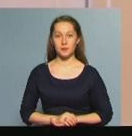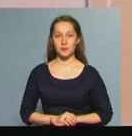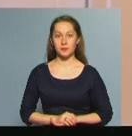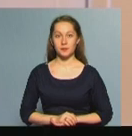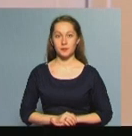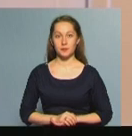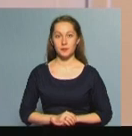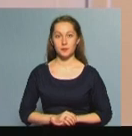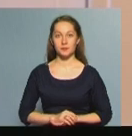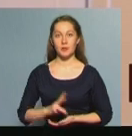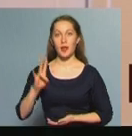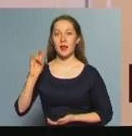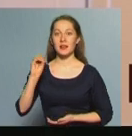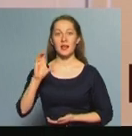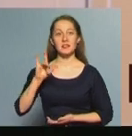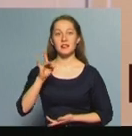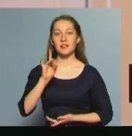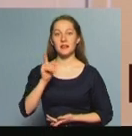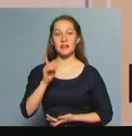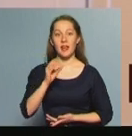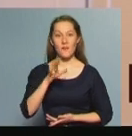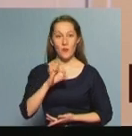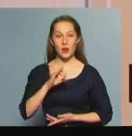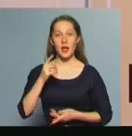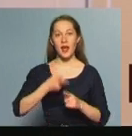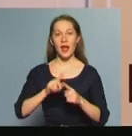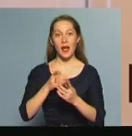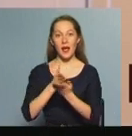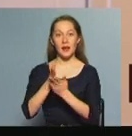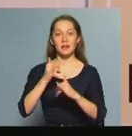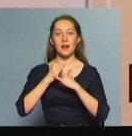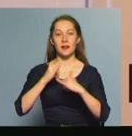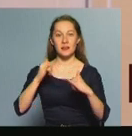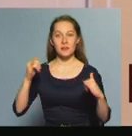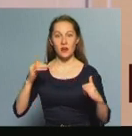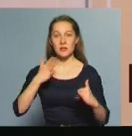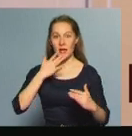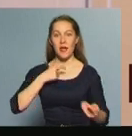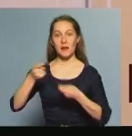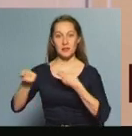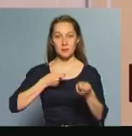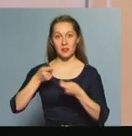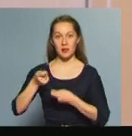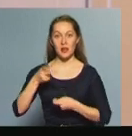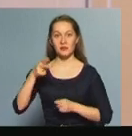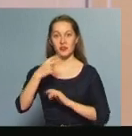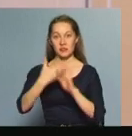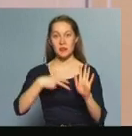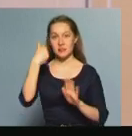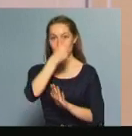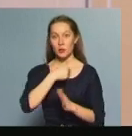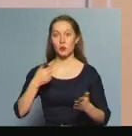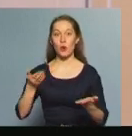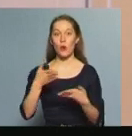Несырьевой экспорт – один из фокусов развития республики. В 2018 году мы достигли